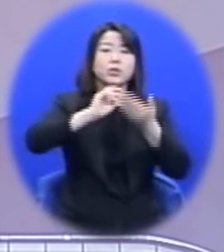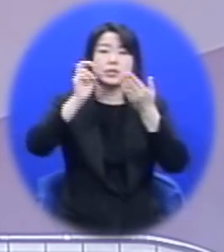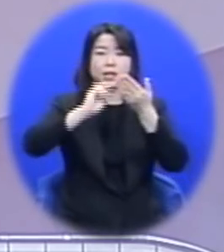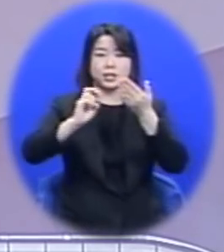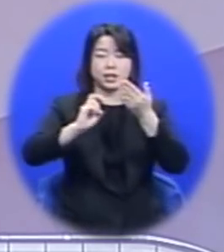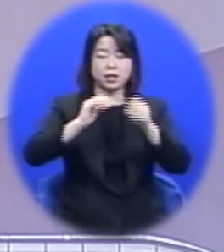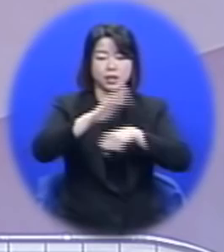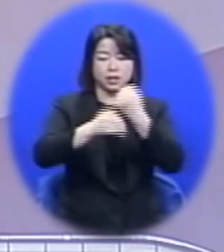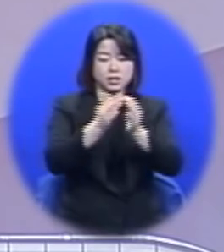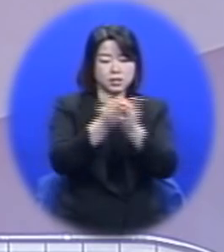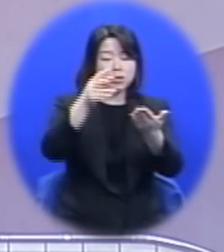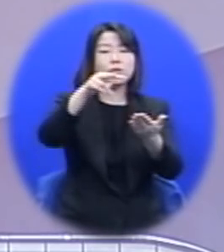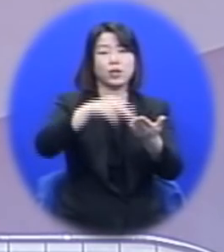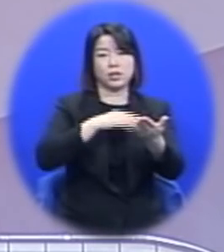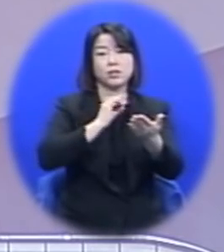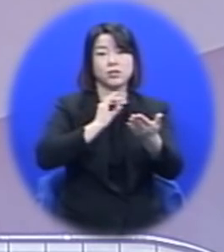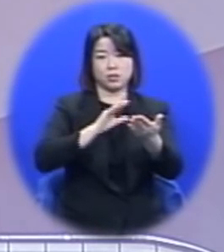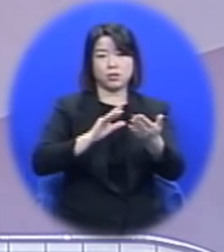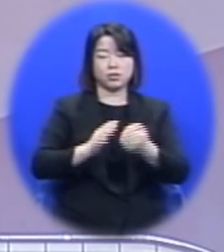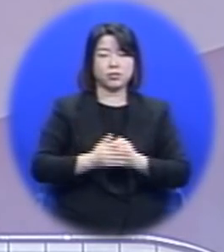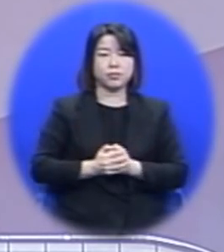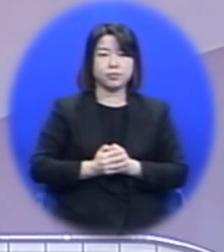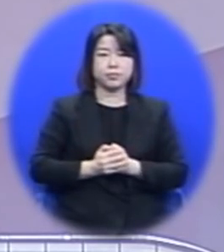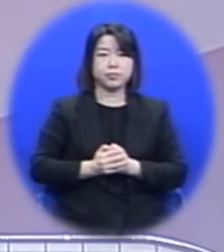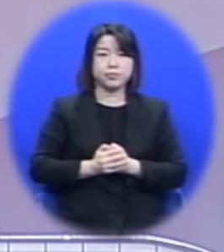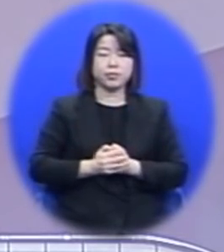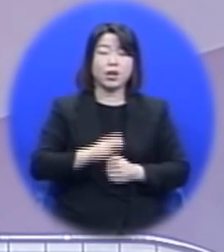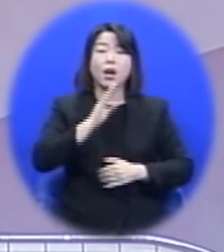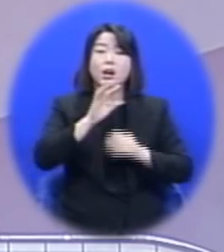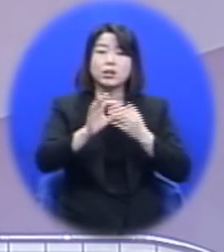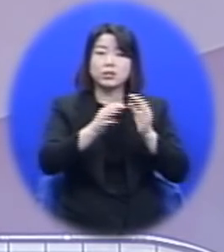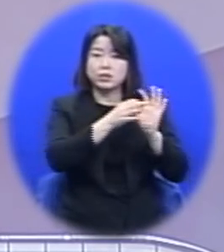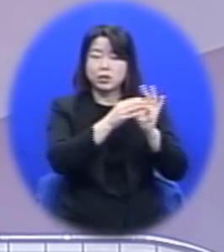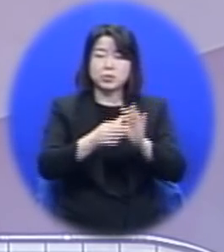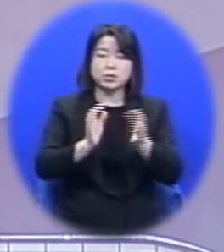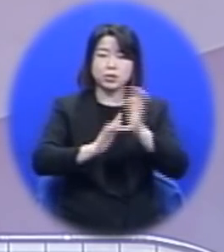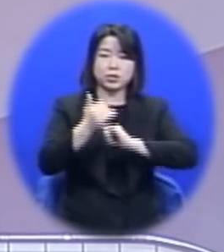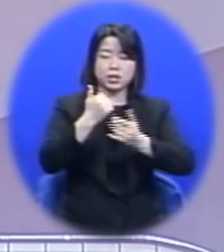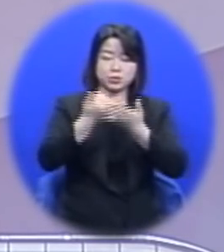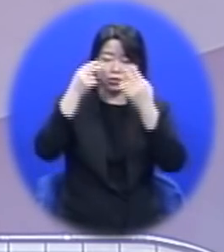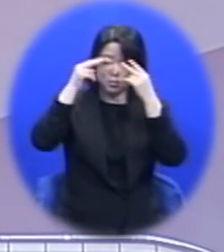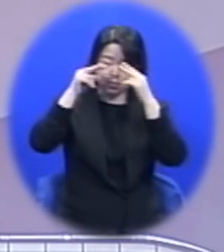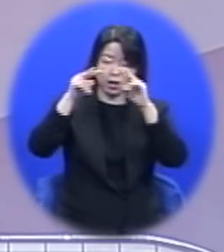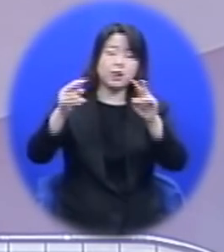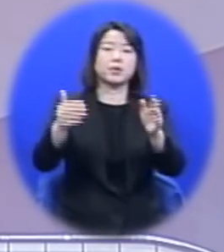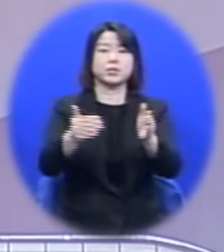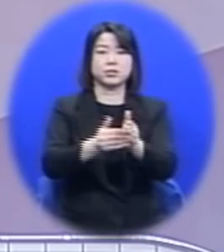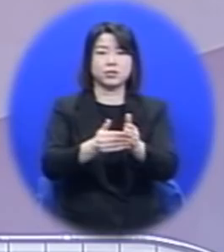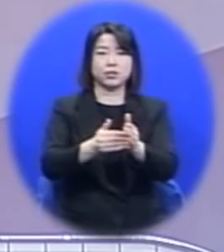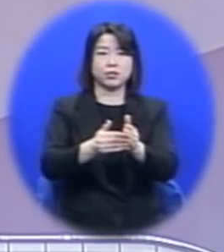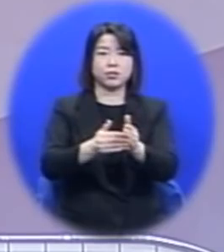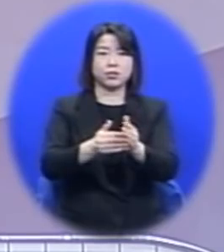것과 성경을 읽는 것이었습니다. 그러면서 그는 예수님을 바라보았어요.